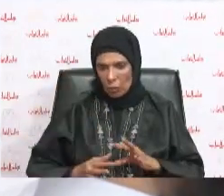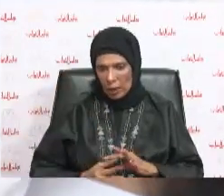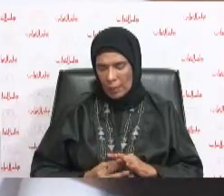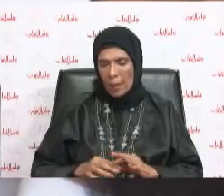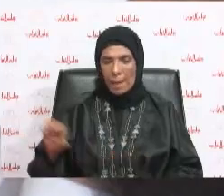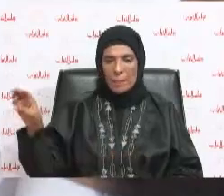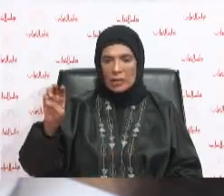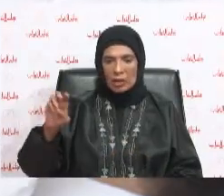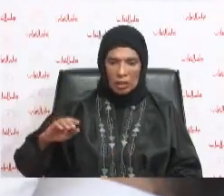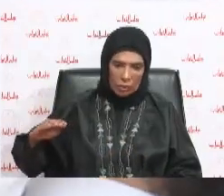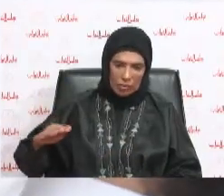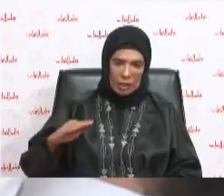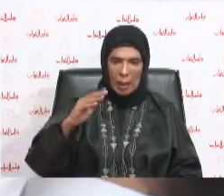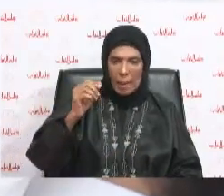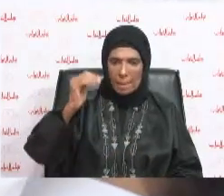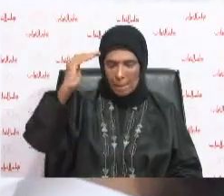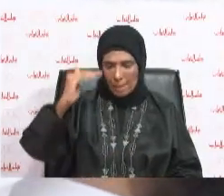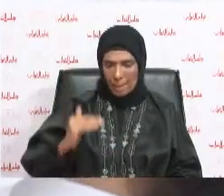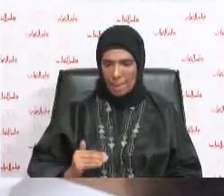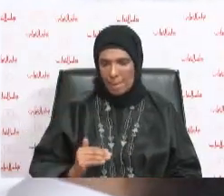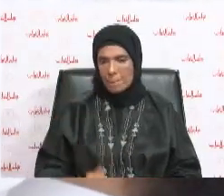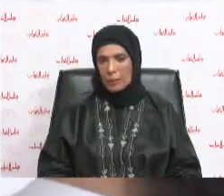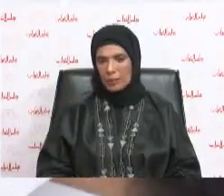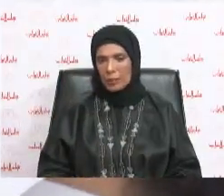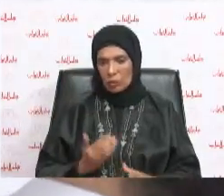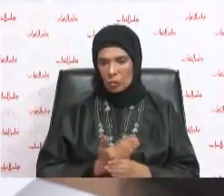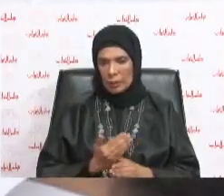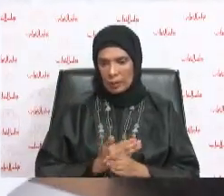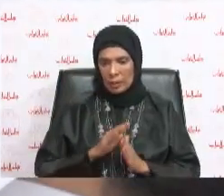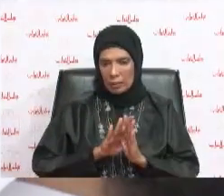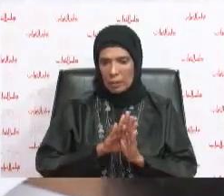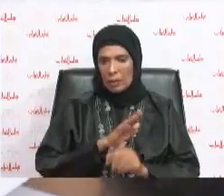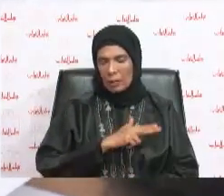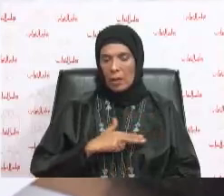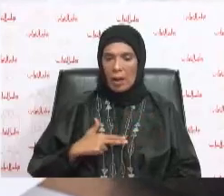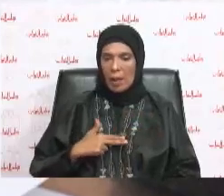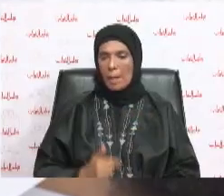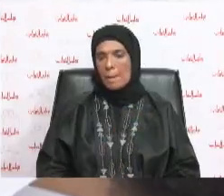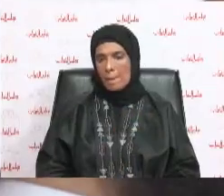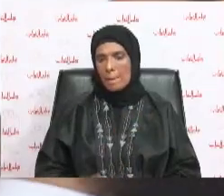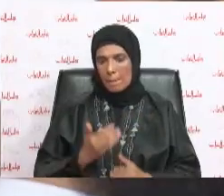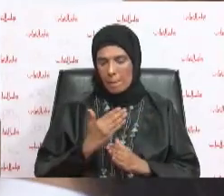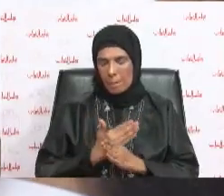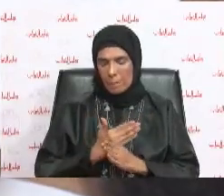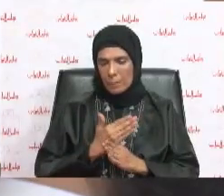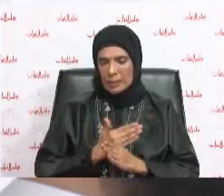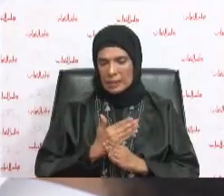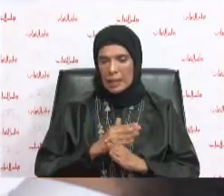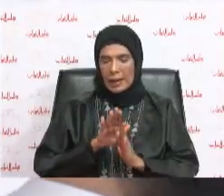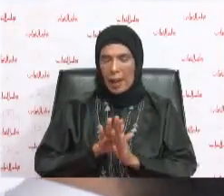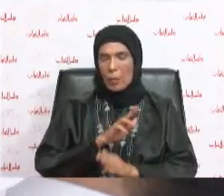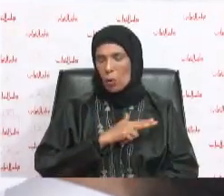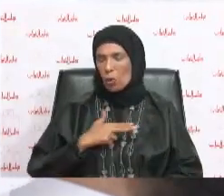من الأسعار المنخفضة بشكل غير حقيقي بسبب الدعم الحكومي. هاي النقطة بسبب الدعم